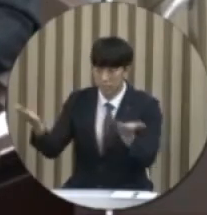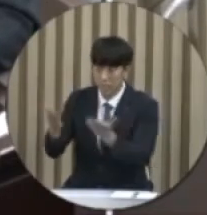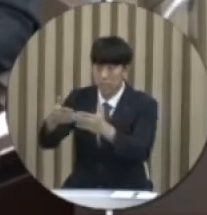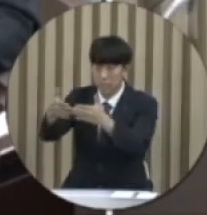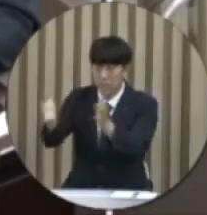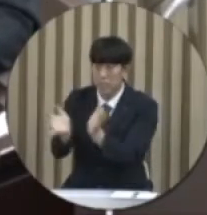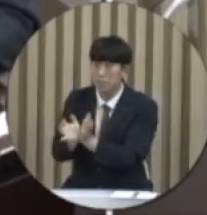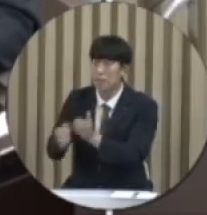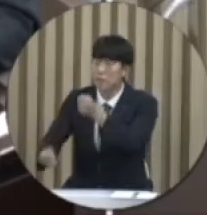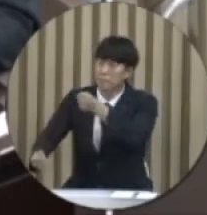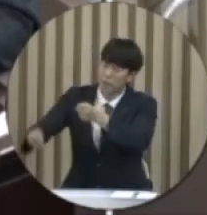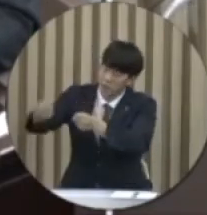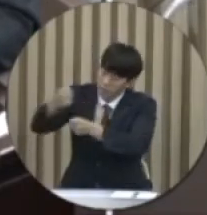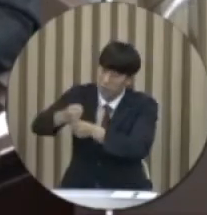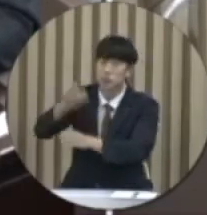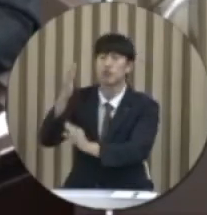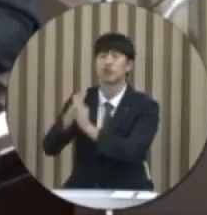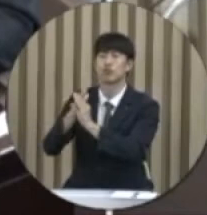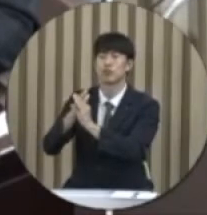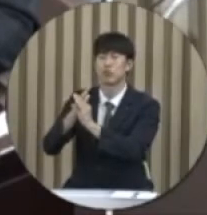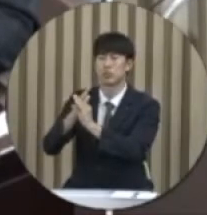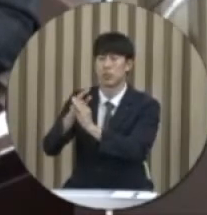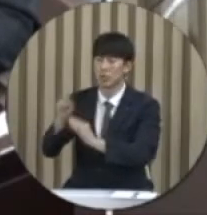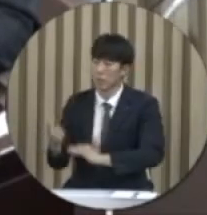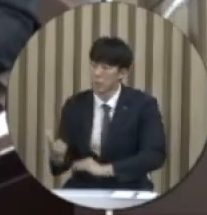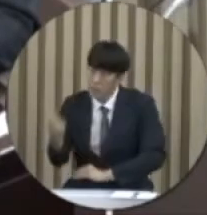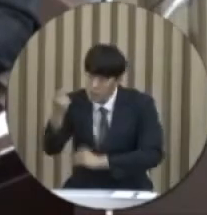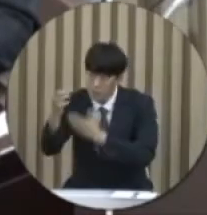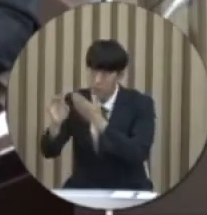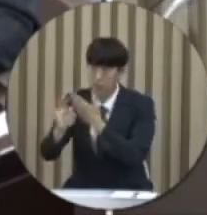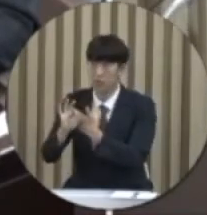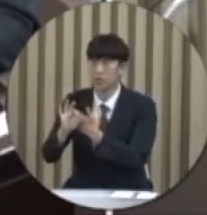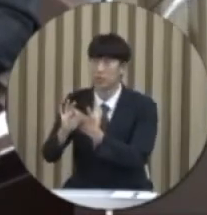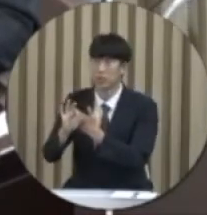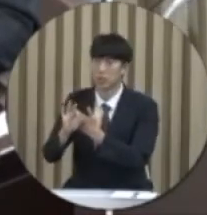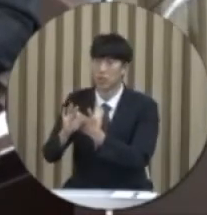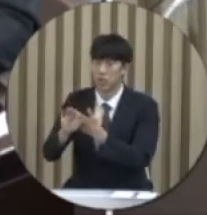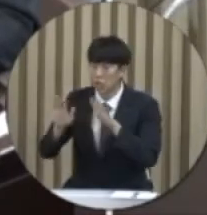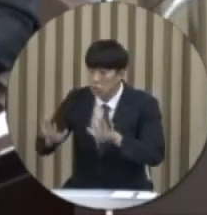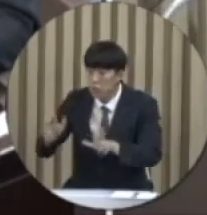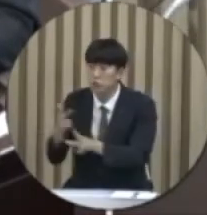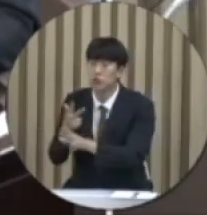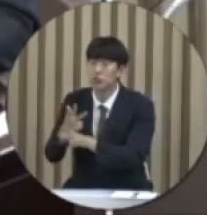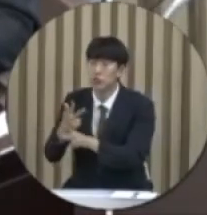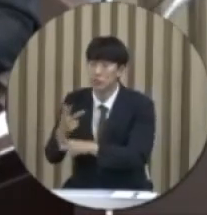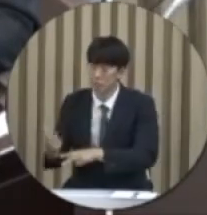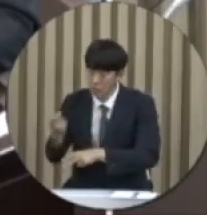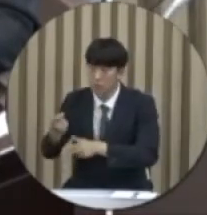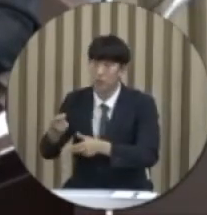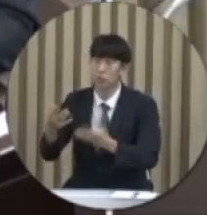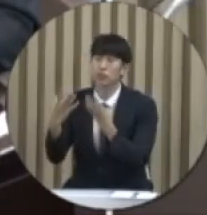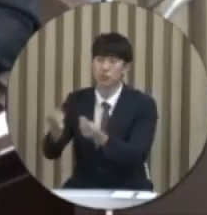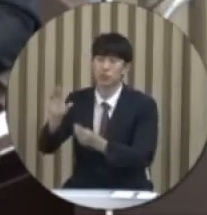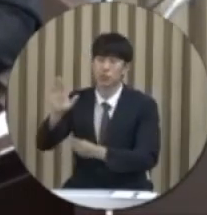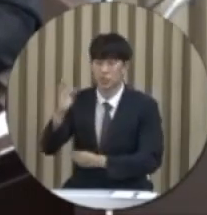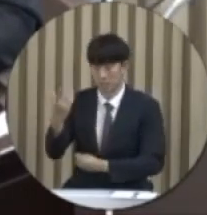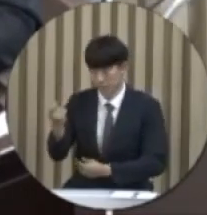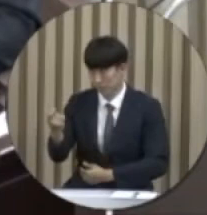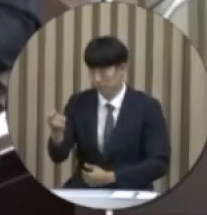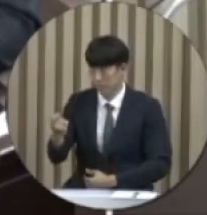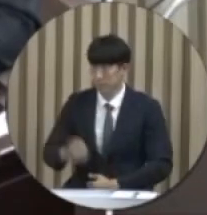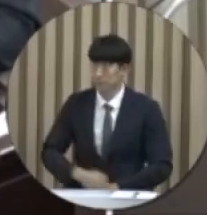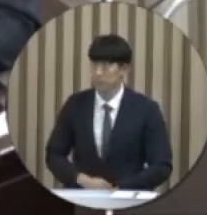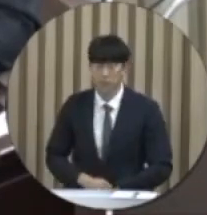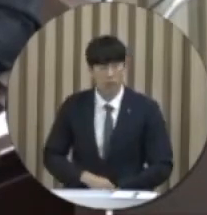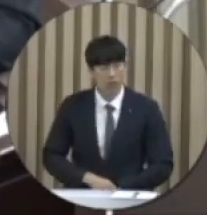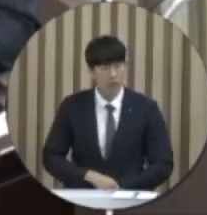있는 거로 알고 있고 그 다음에 이게 빠르면 뭐 이번 주에 충분히 완료가 될 거로 예상하고 있습니다. 네,